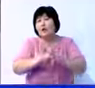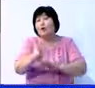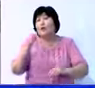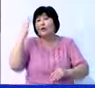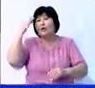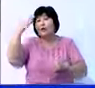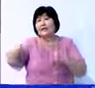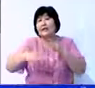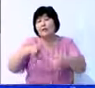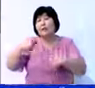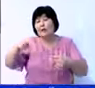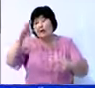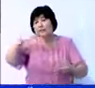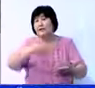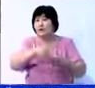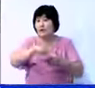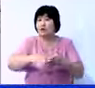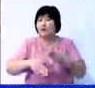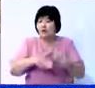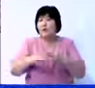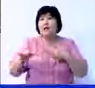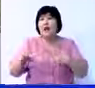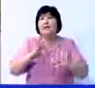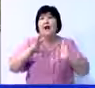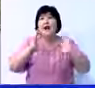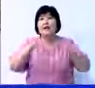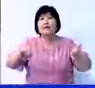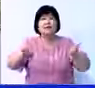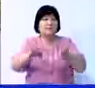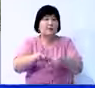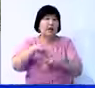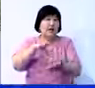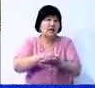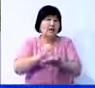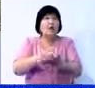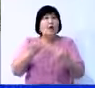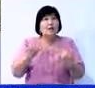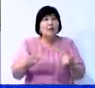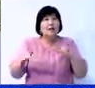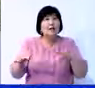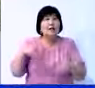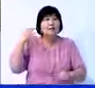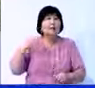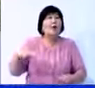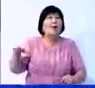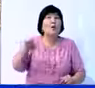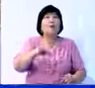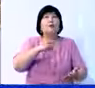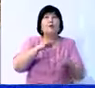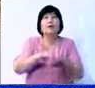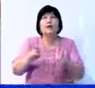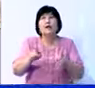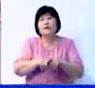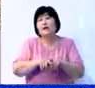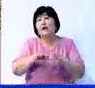идеяны басқа мемлекеттің еріктілері қолдап, акция әлемдік сипатқа ие болды. Ал бүгінгі шараның мақсаты облыс орталығының да